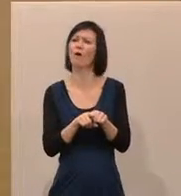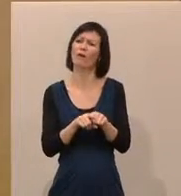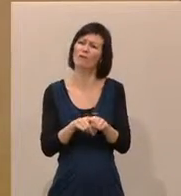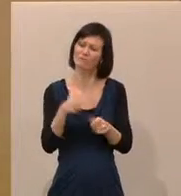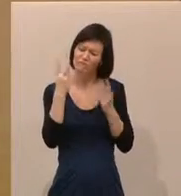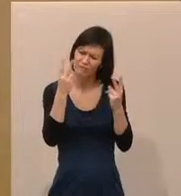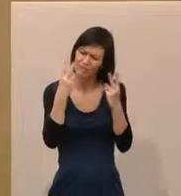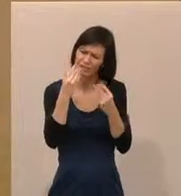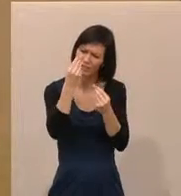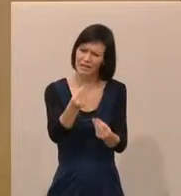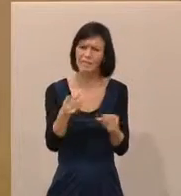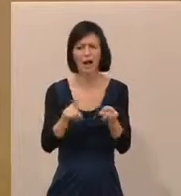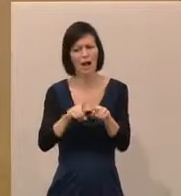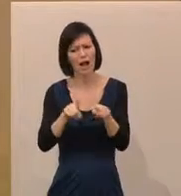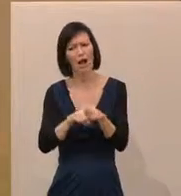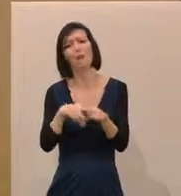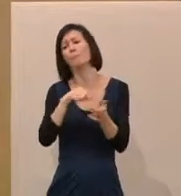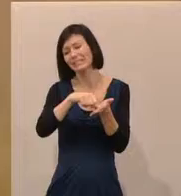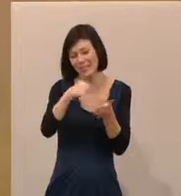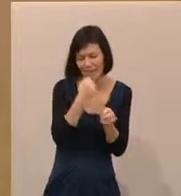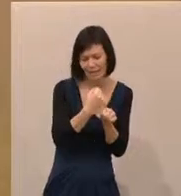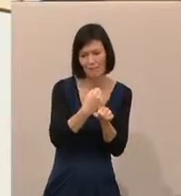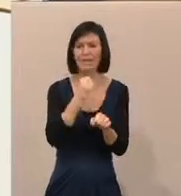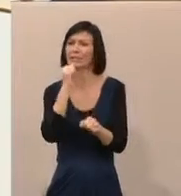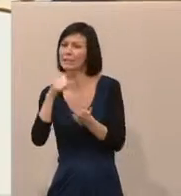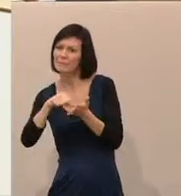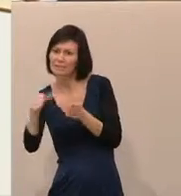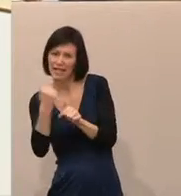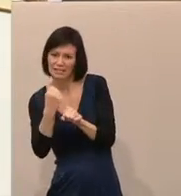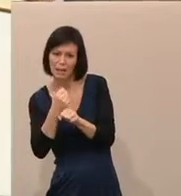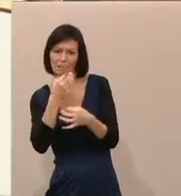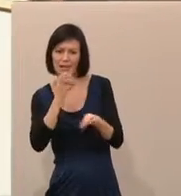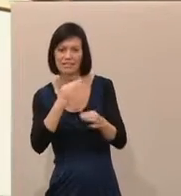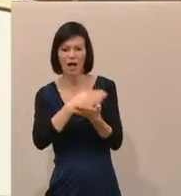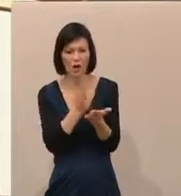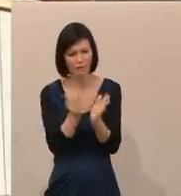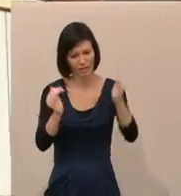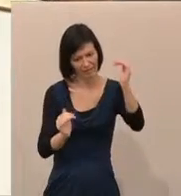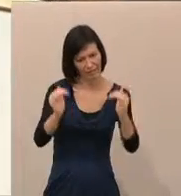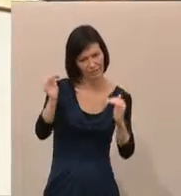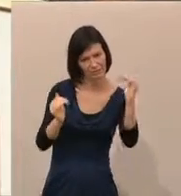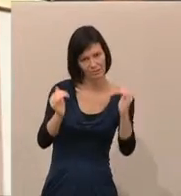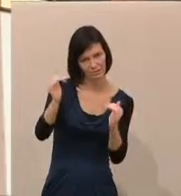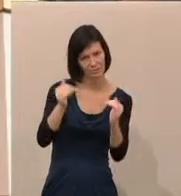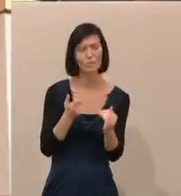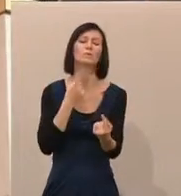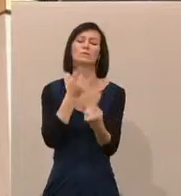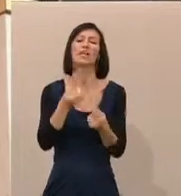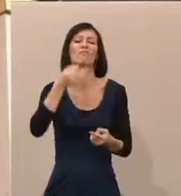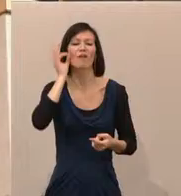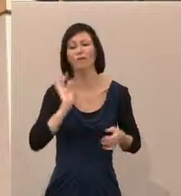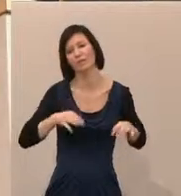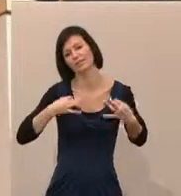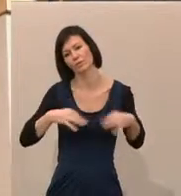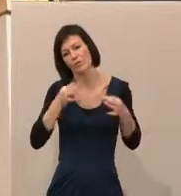und unbezahlte Arbeit, dass sie besser und gerechter verteilt wird. Und es geht um die Gesundheit von Frauen. Es